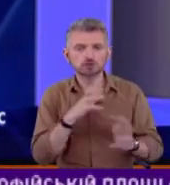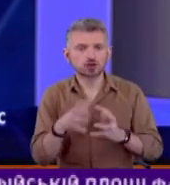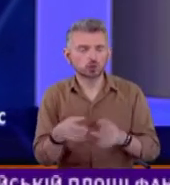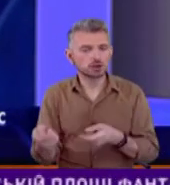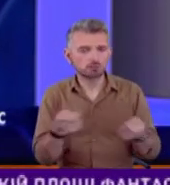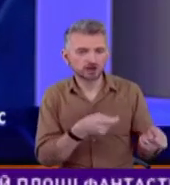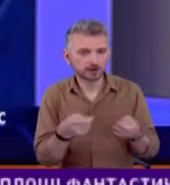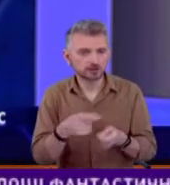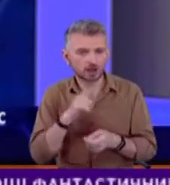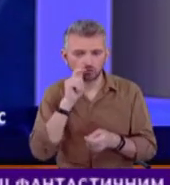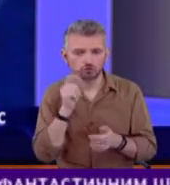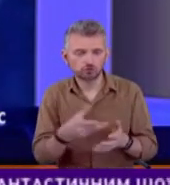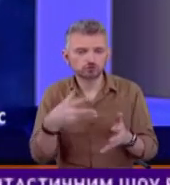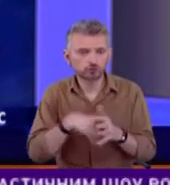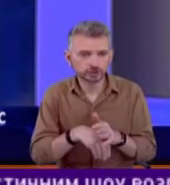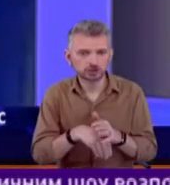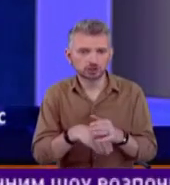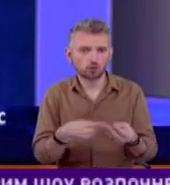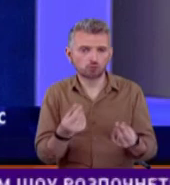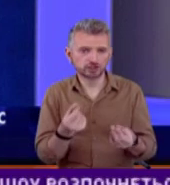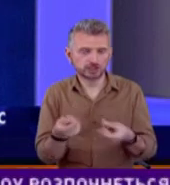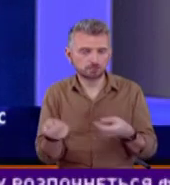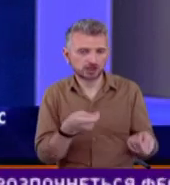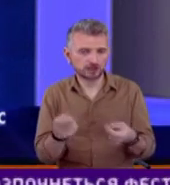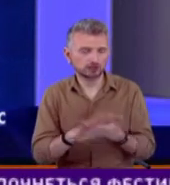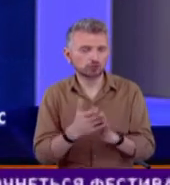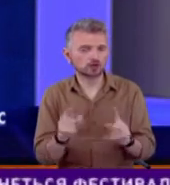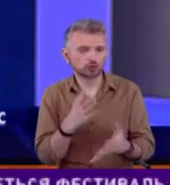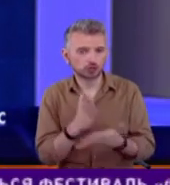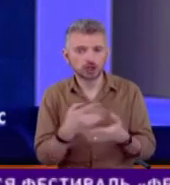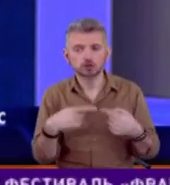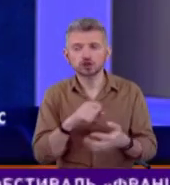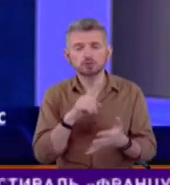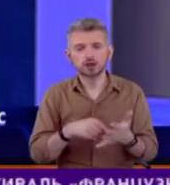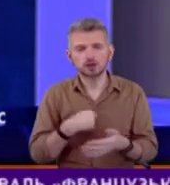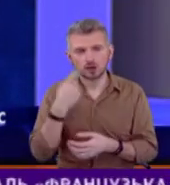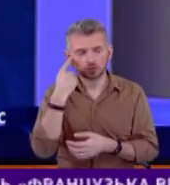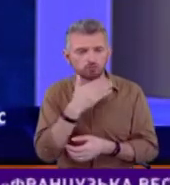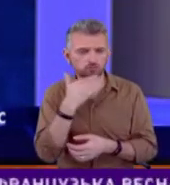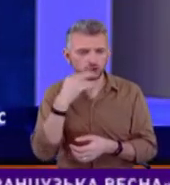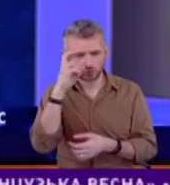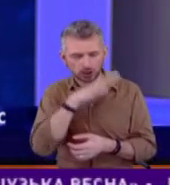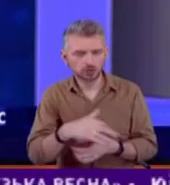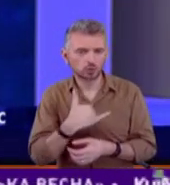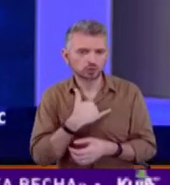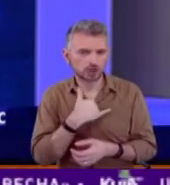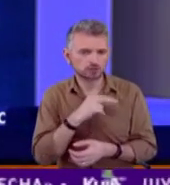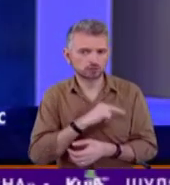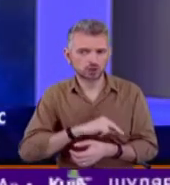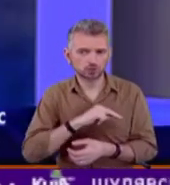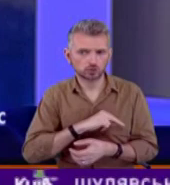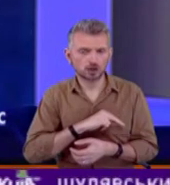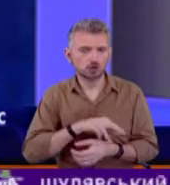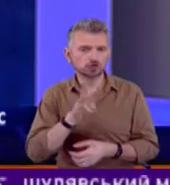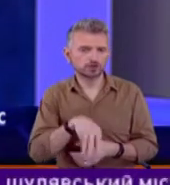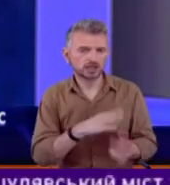перевезеннях, і на внутрішніх комерційних перевезеннях. Це ситуація, яка є. Інше питання, це я думаю, що в багатьох странах у нас все ж таки працює